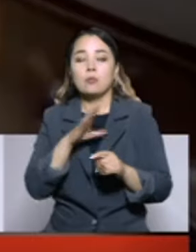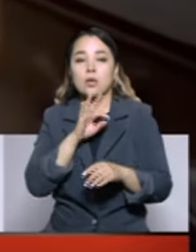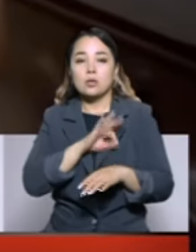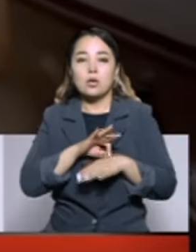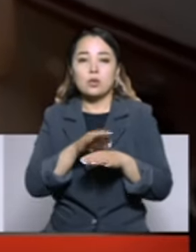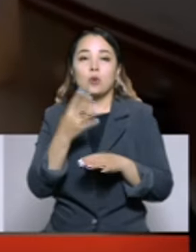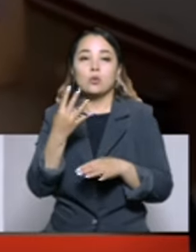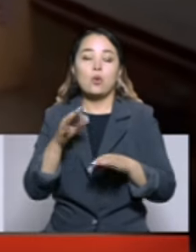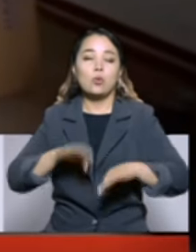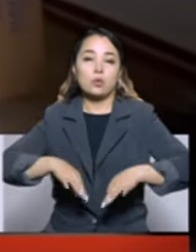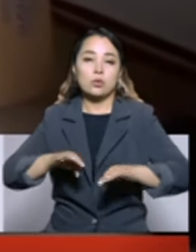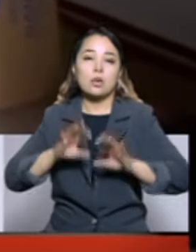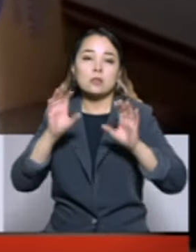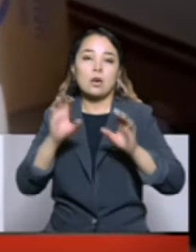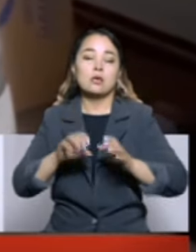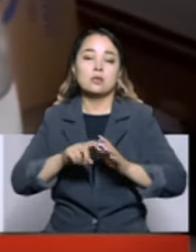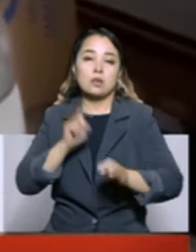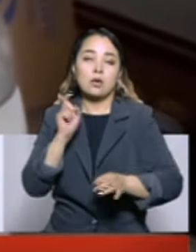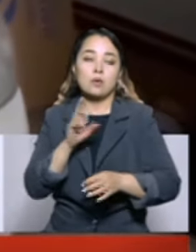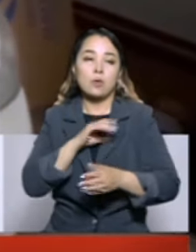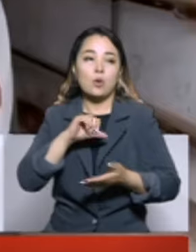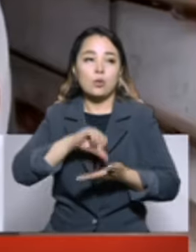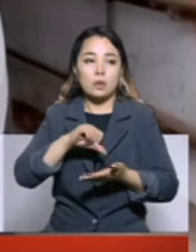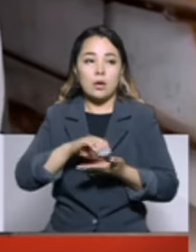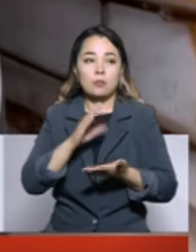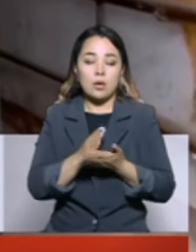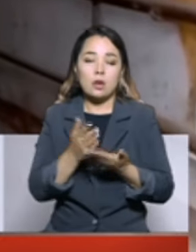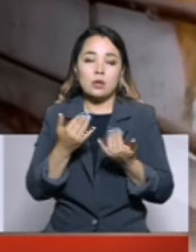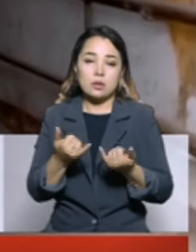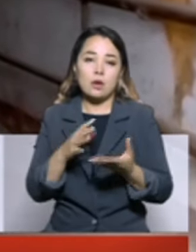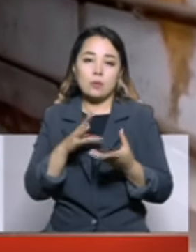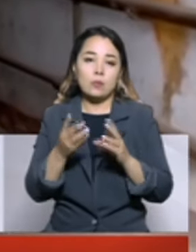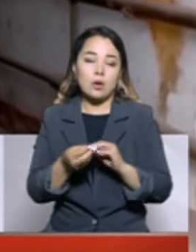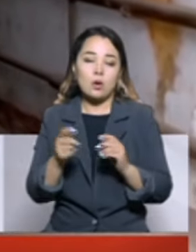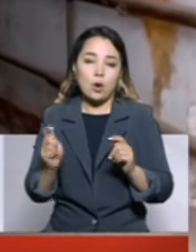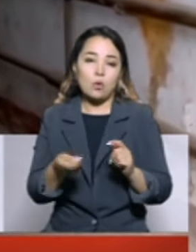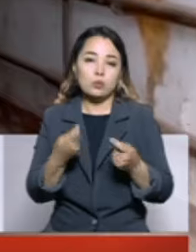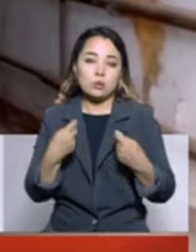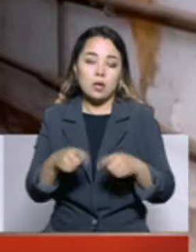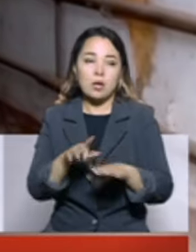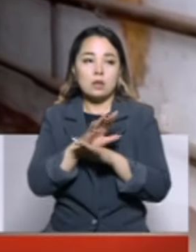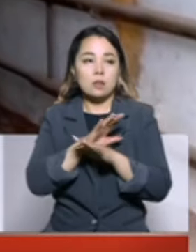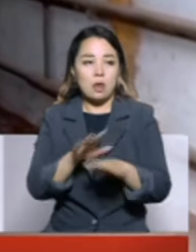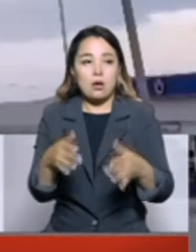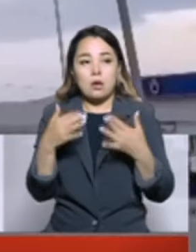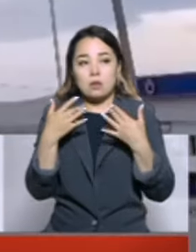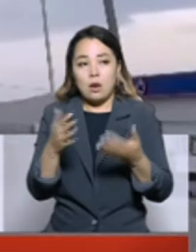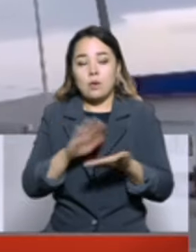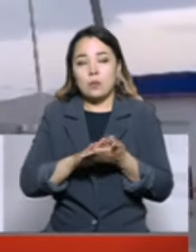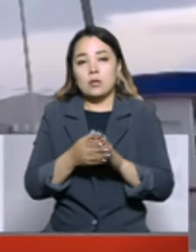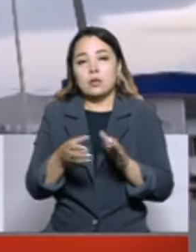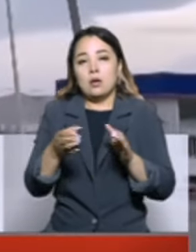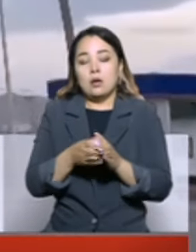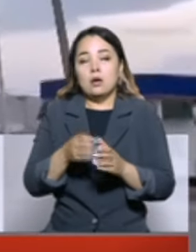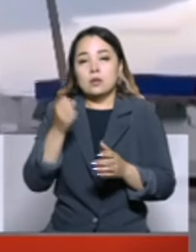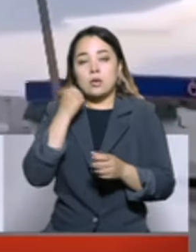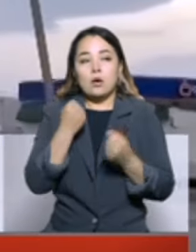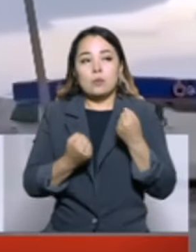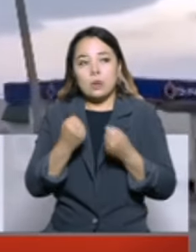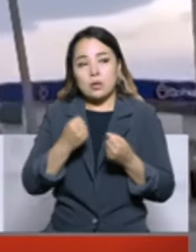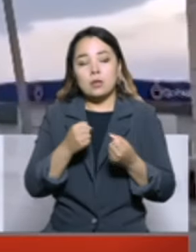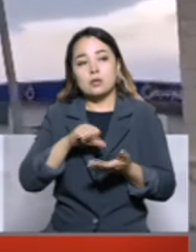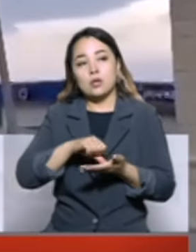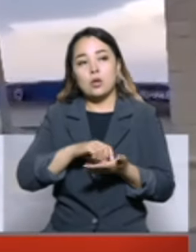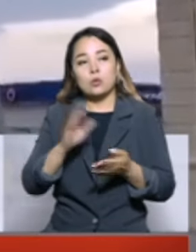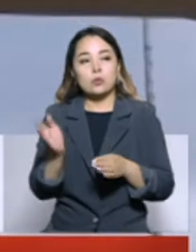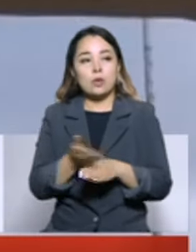тұрған 4 көлікті заңсыз есептен шығарған. Талапқа сай арнайы аукцион өткізбеген. Құжат жүзінде жарамсыз көлік ретінде көрсетіп,